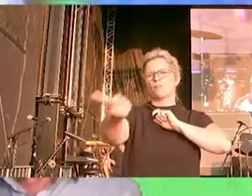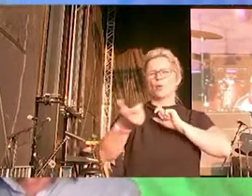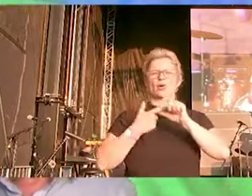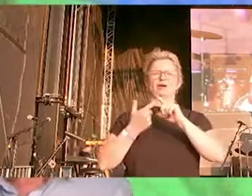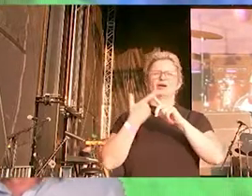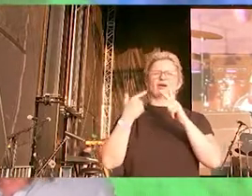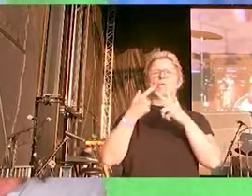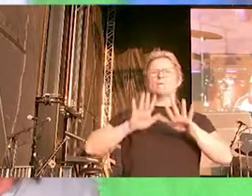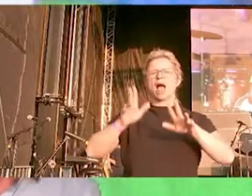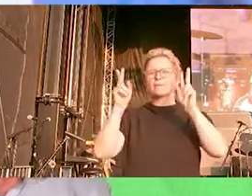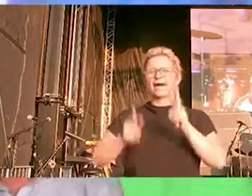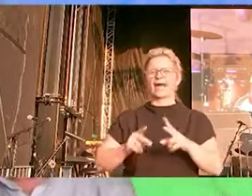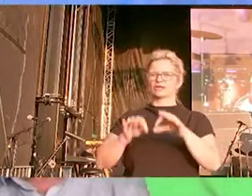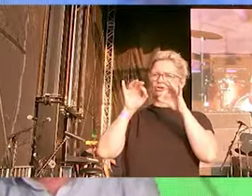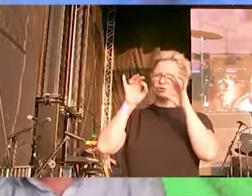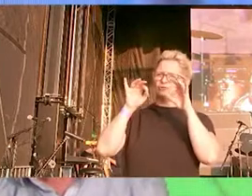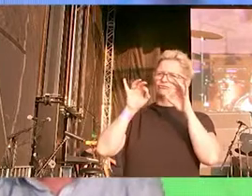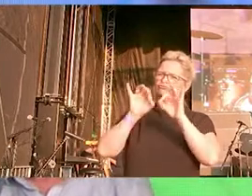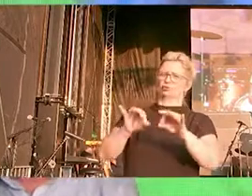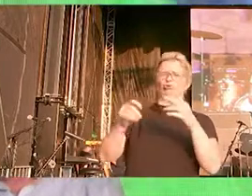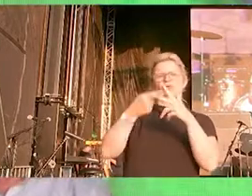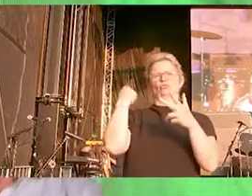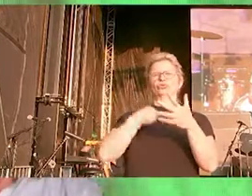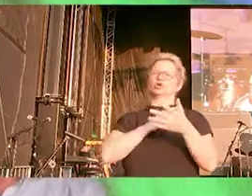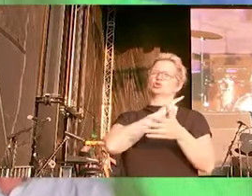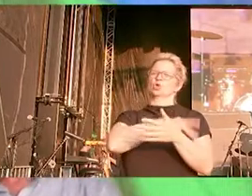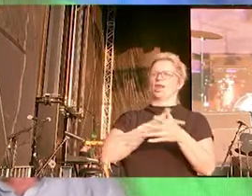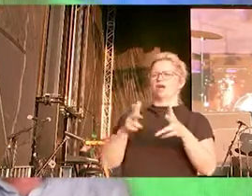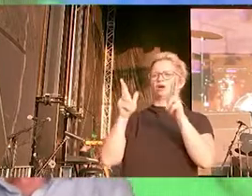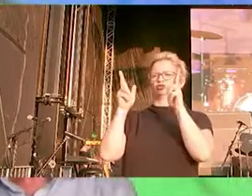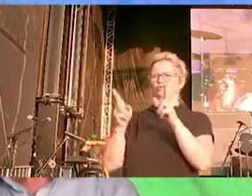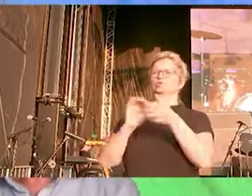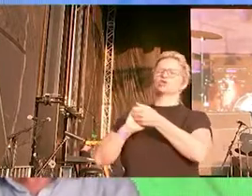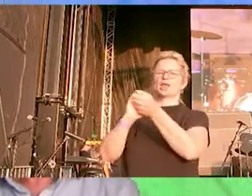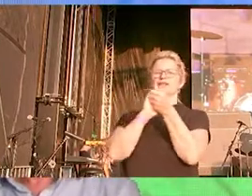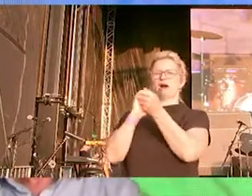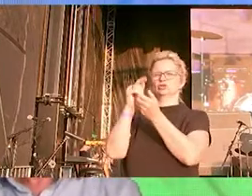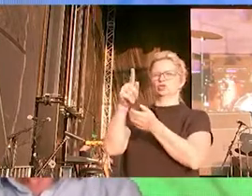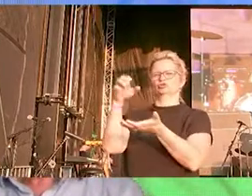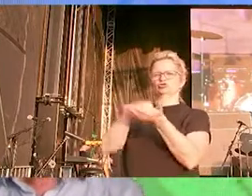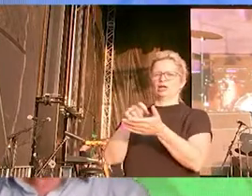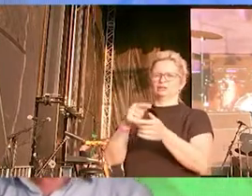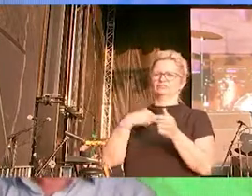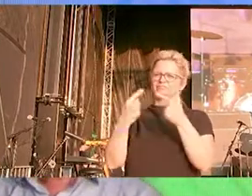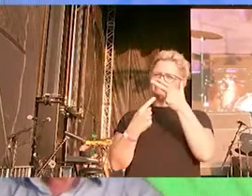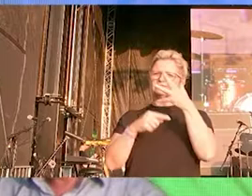Kämpfen ums Bleiberecht und für die solidarische Stadt.